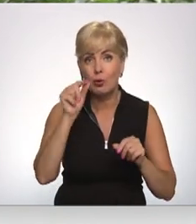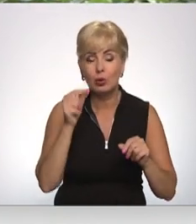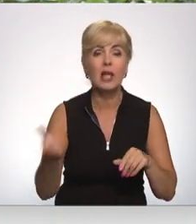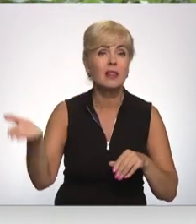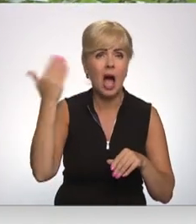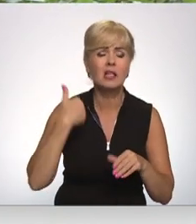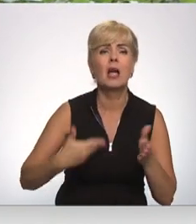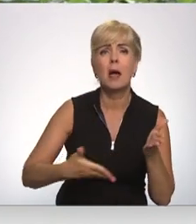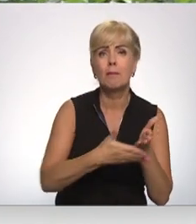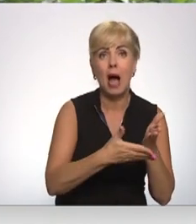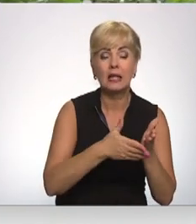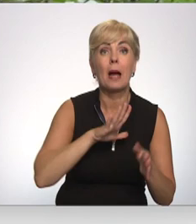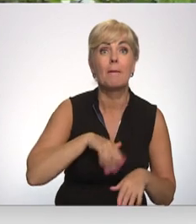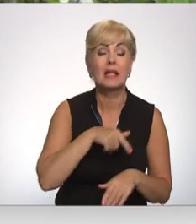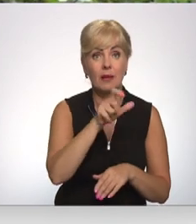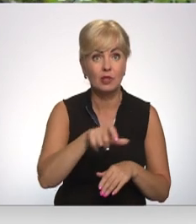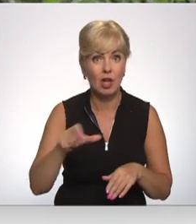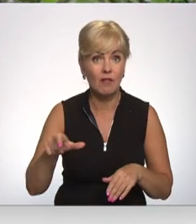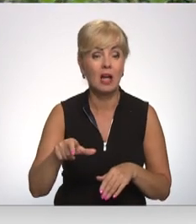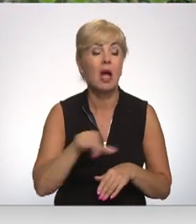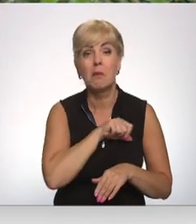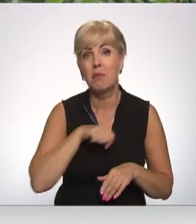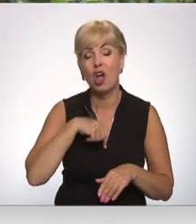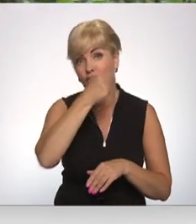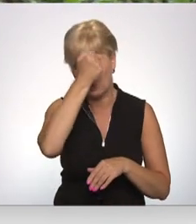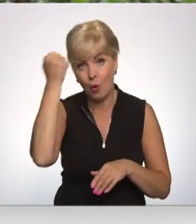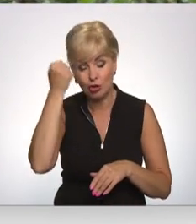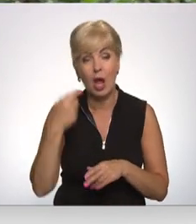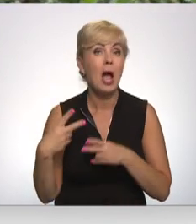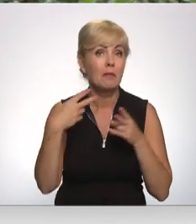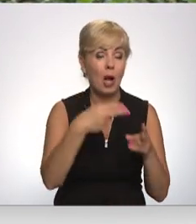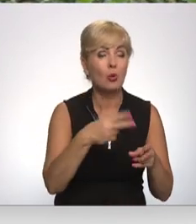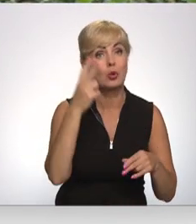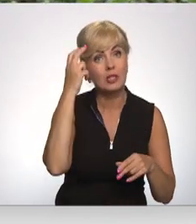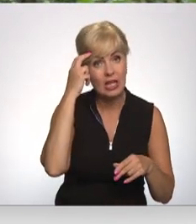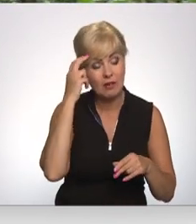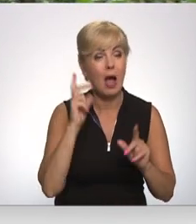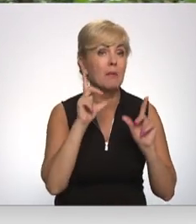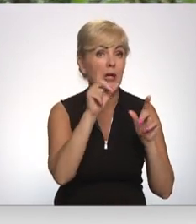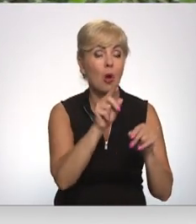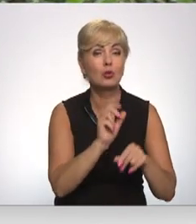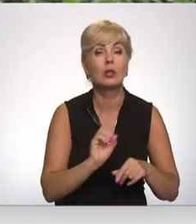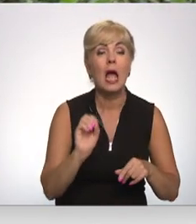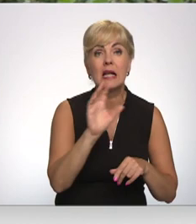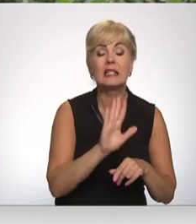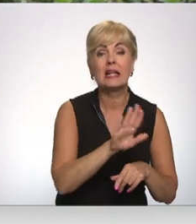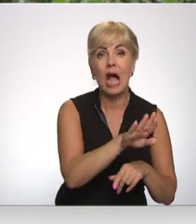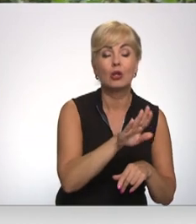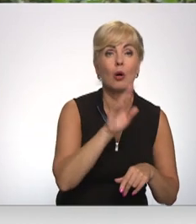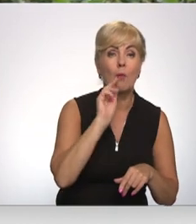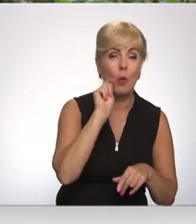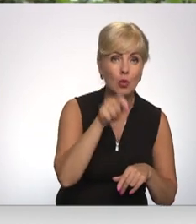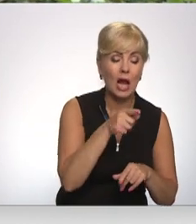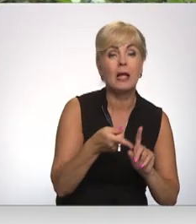mums palīgā. Pēc tam tie cilvēki ļoti nožēloja. Viņi brauc pie mums uz Kijevu, brauc uz Rietumu Ukrainu. Viņi mainīja